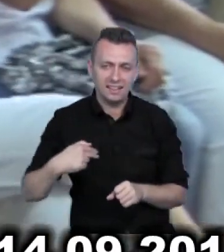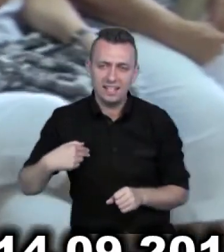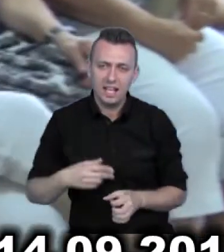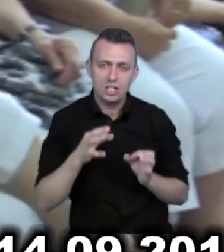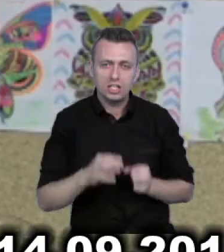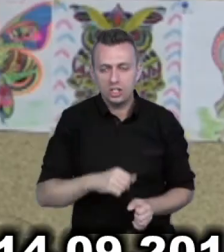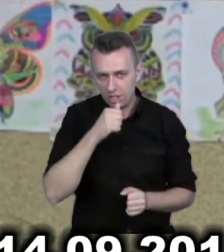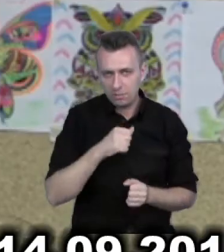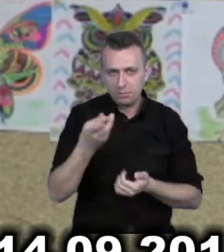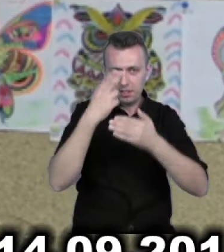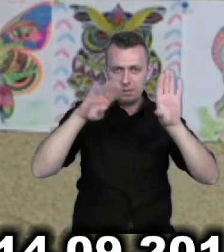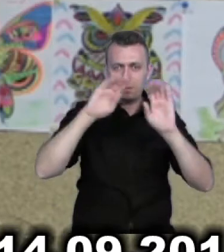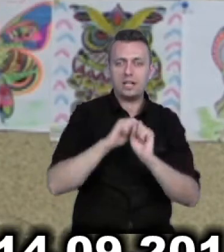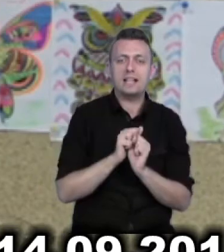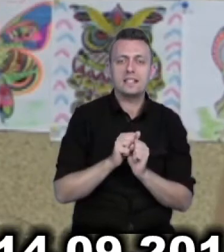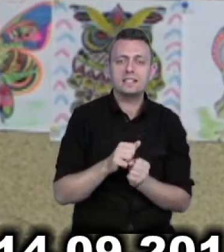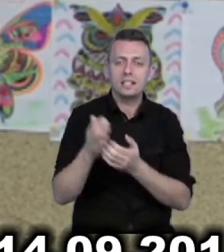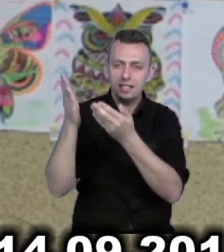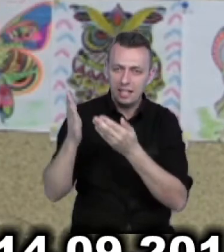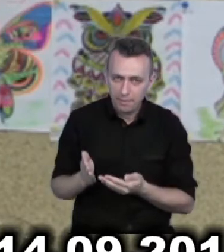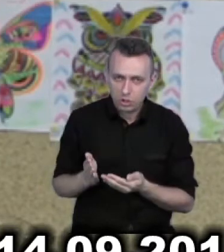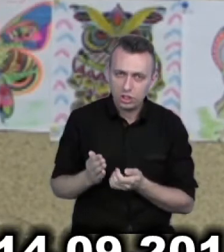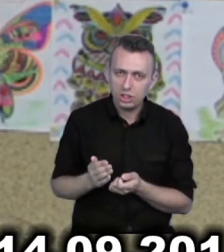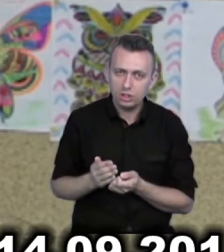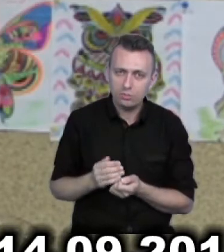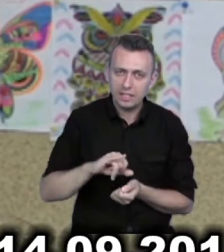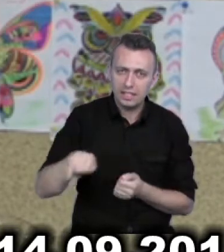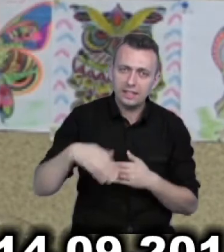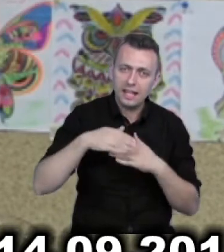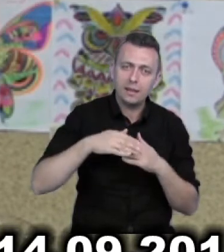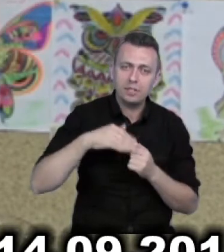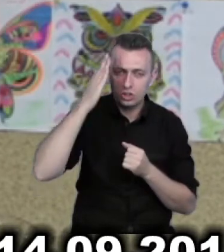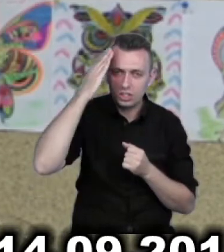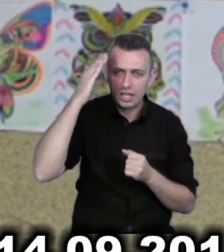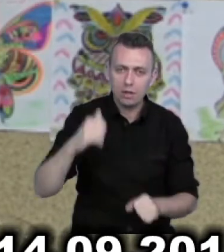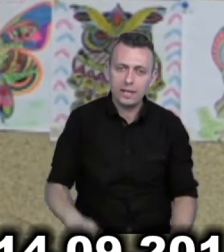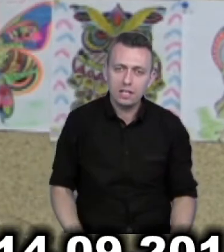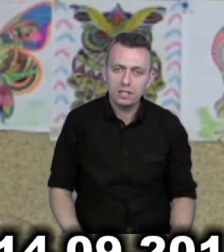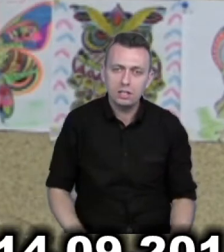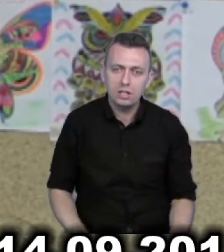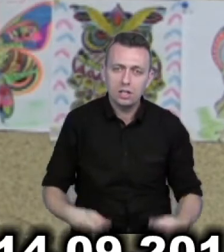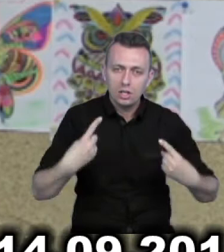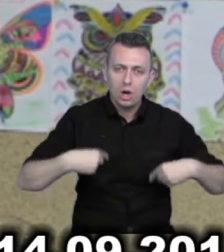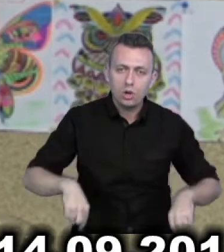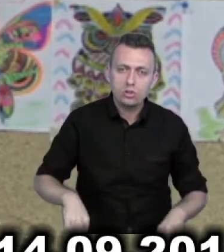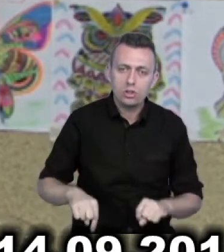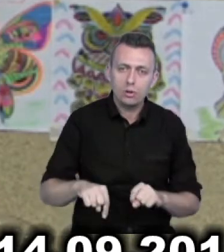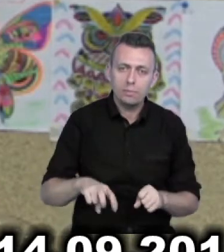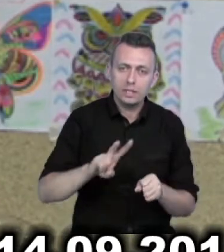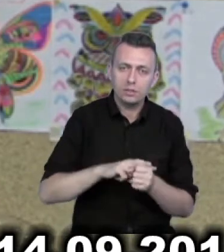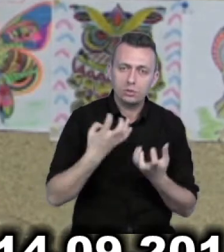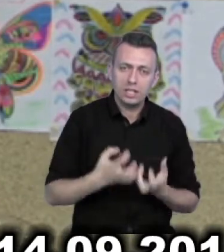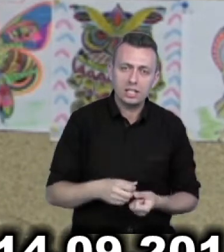wystąpić. Na ten występ zaprosiliśmy najbliższych, znajomych, te osoby, które